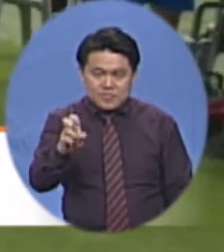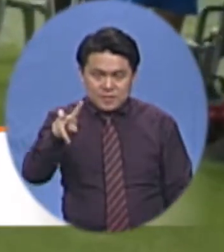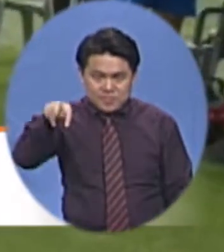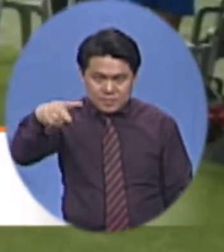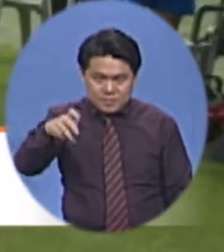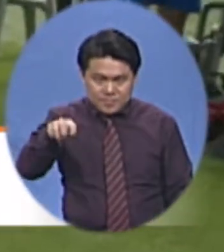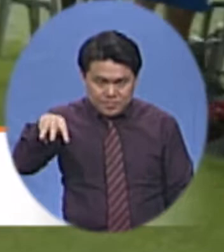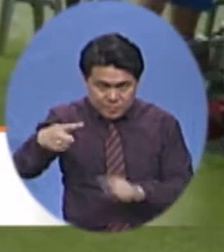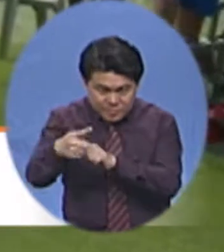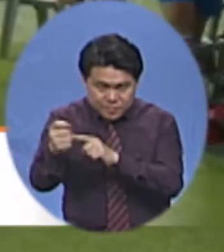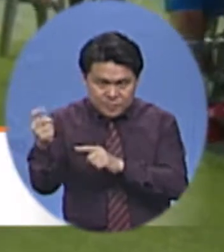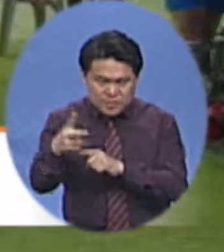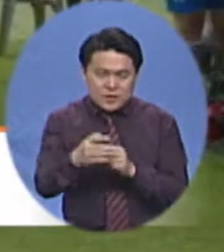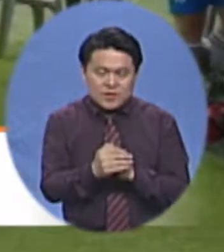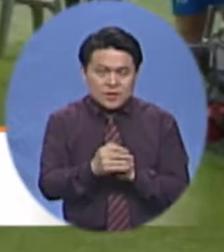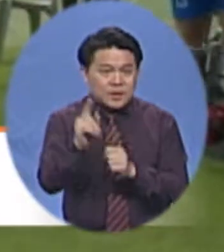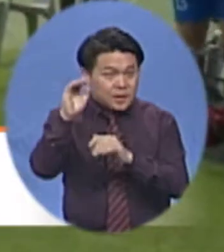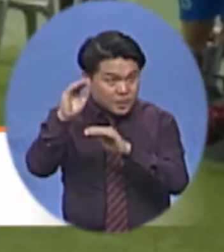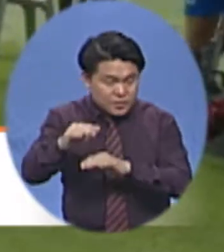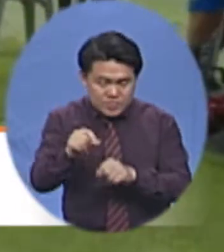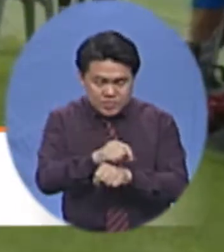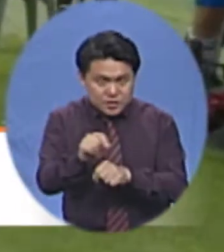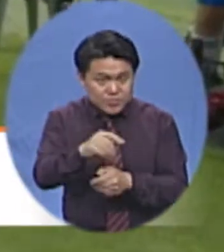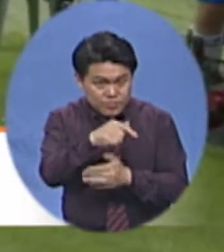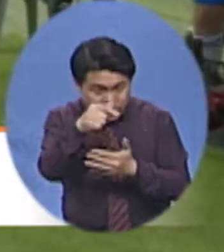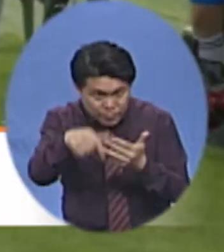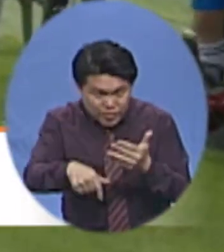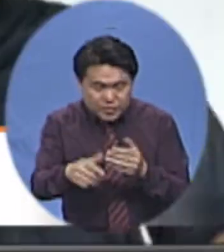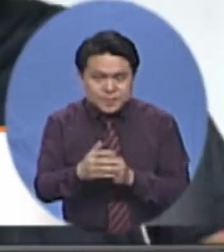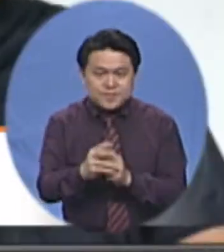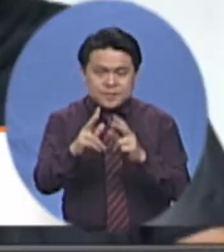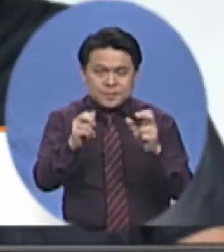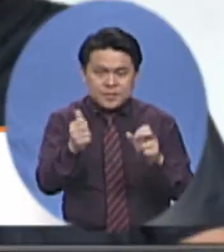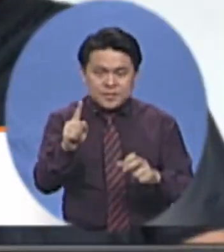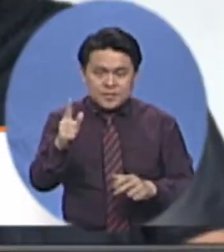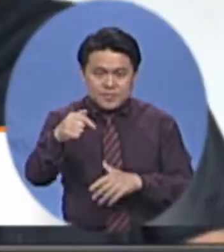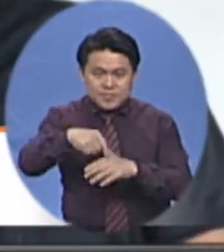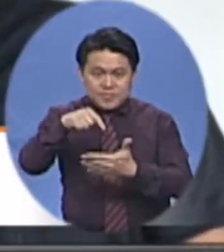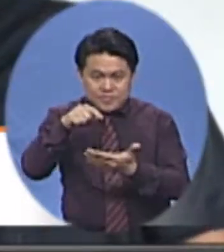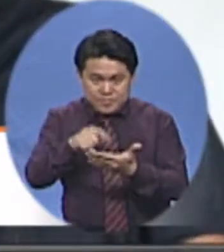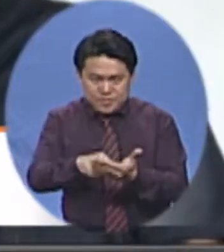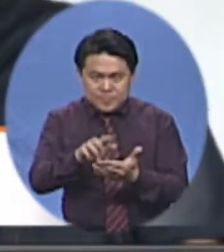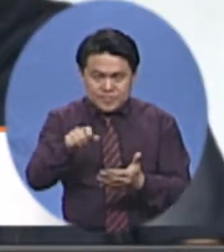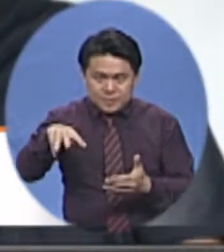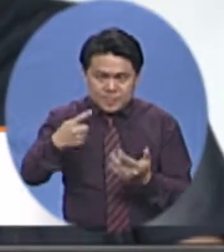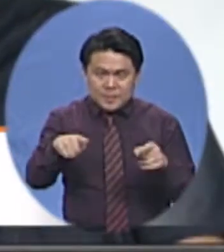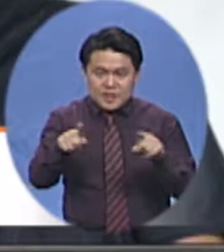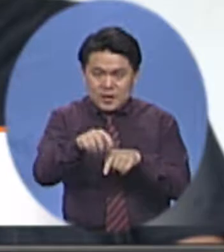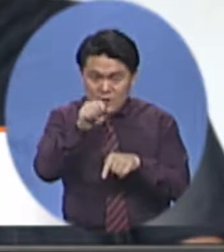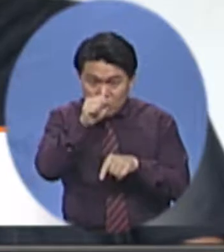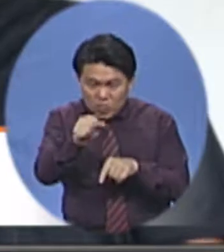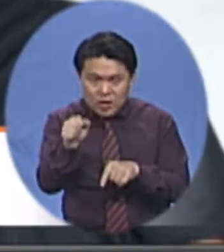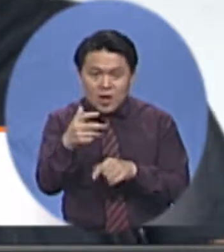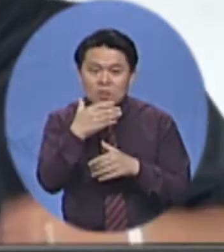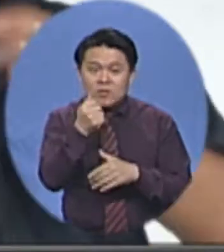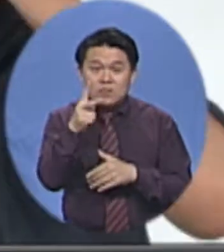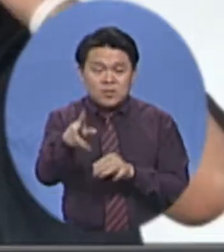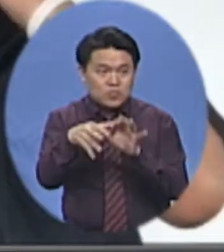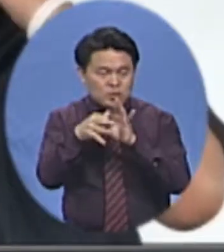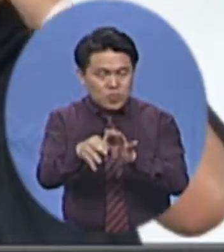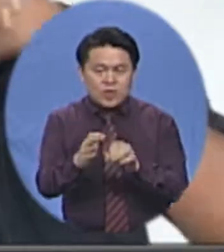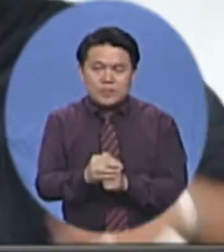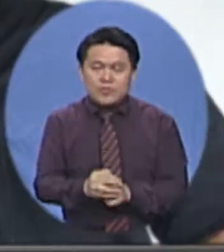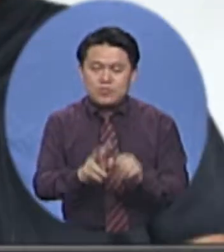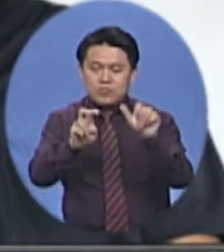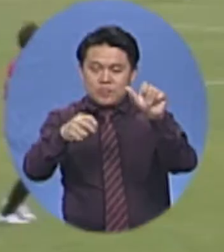경기와 선수들의 후기를 담은 특집 프로그램 성남 한마음 버처스 함께라서 좋다가 복지TV를 통해